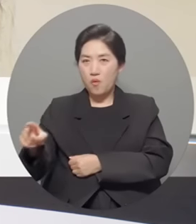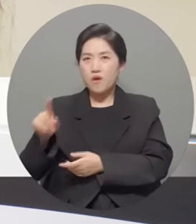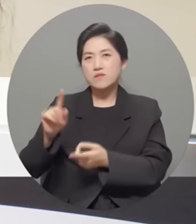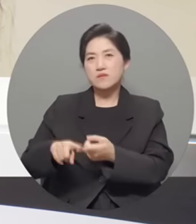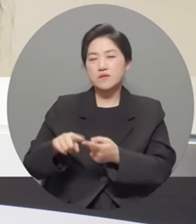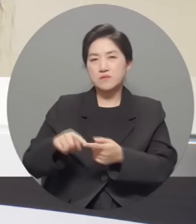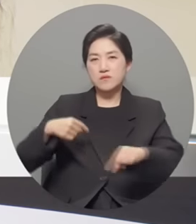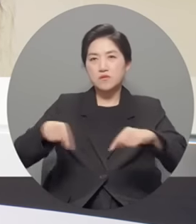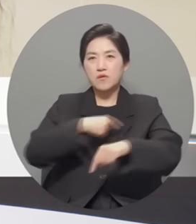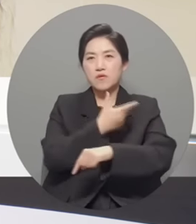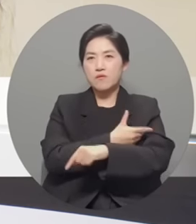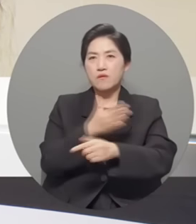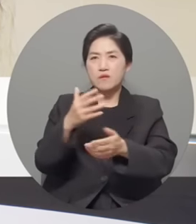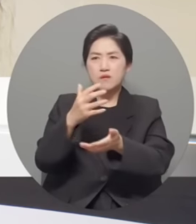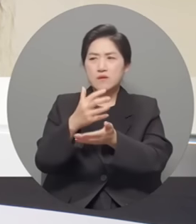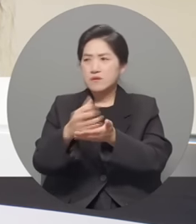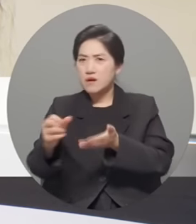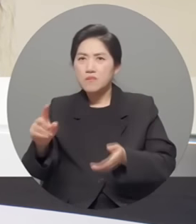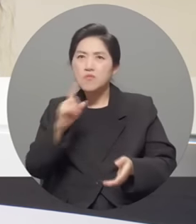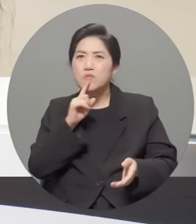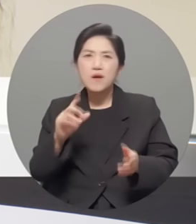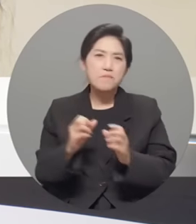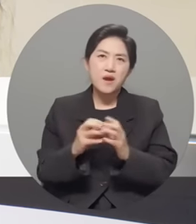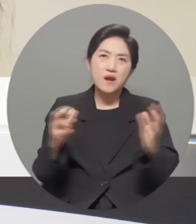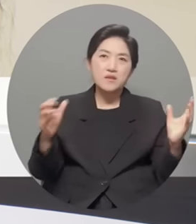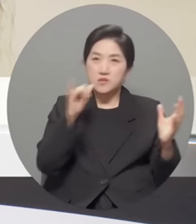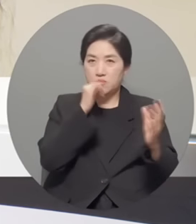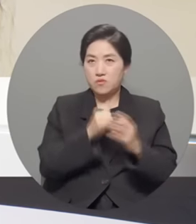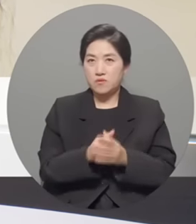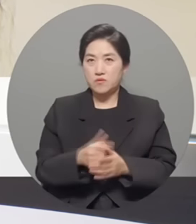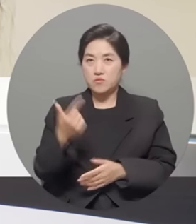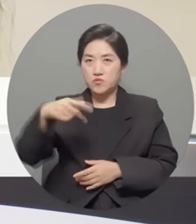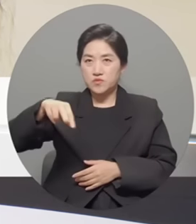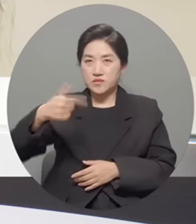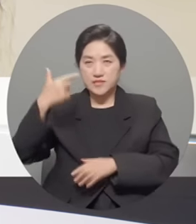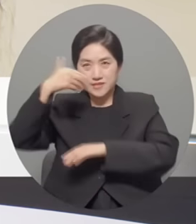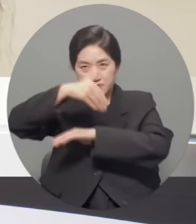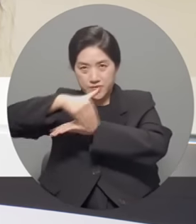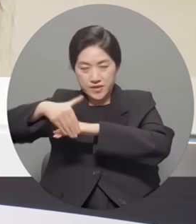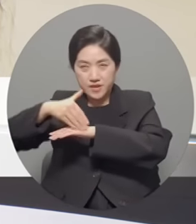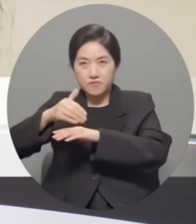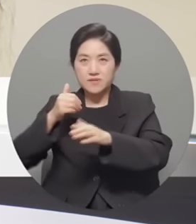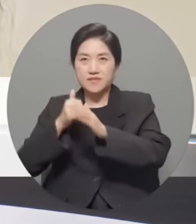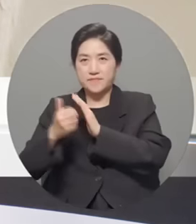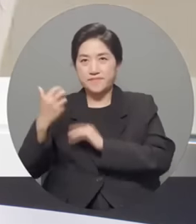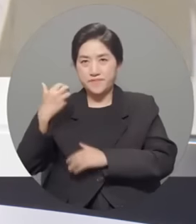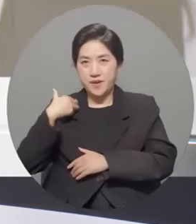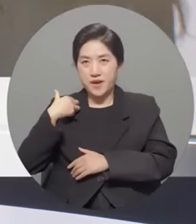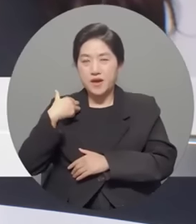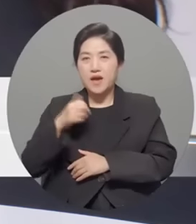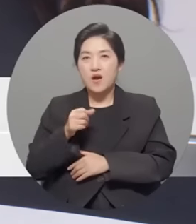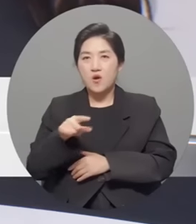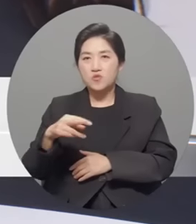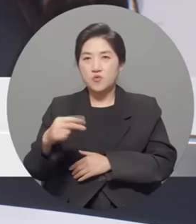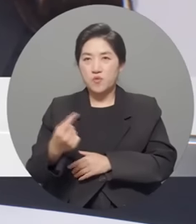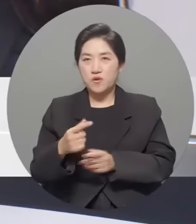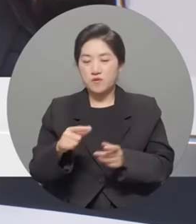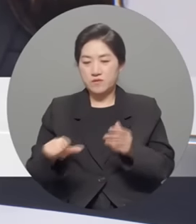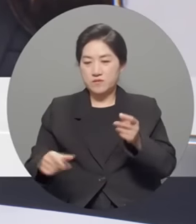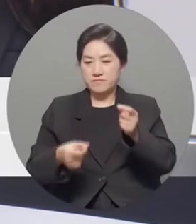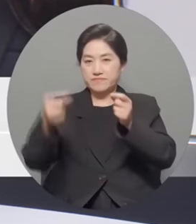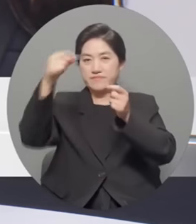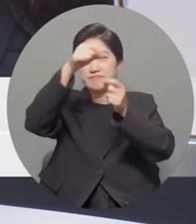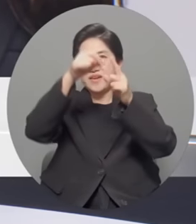둘러싸고 경영권 탈취 논란이 커지고 있습니다. 뉴진스를 기획한 대표 기획자와 어도어를 산하에 두고 있는